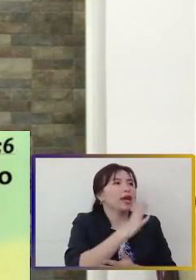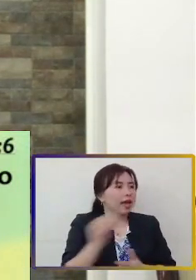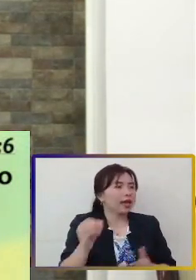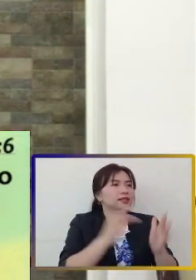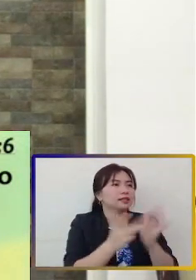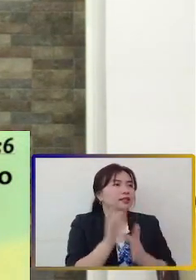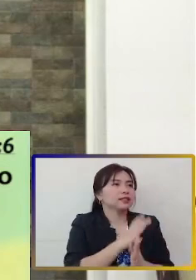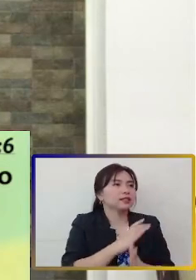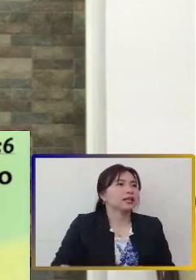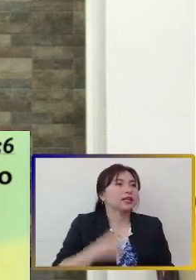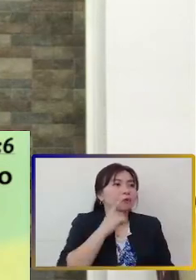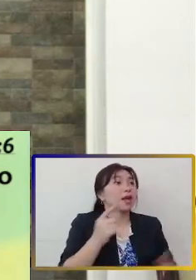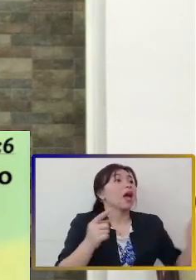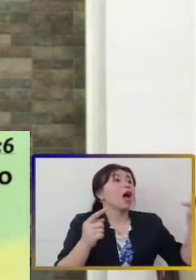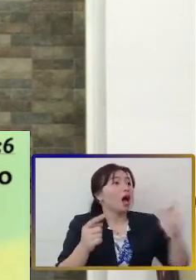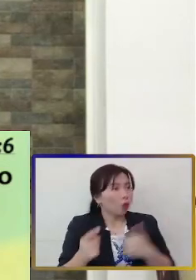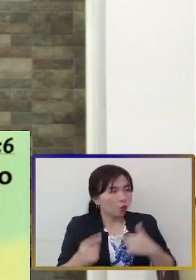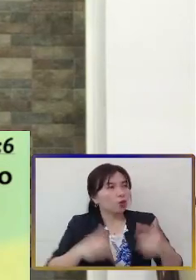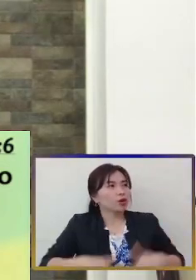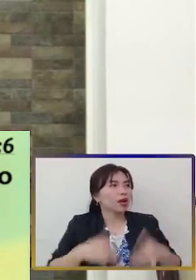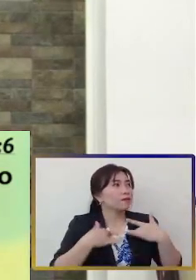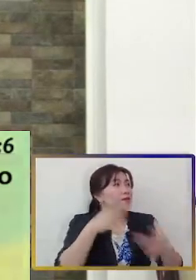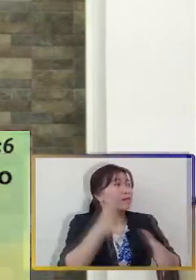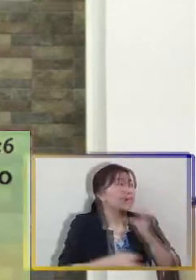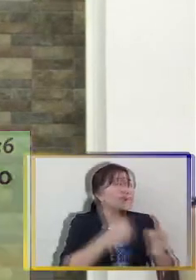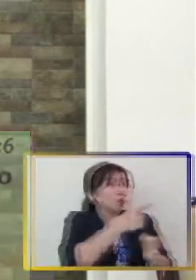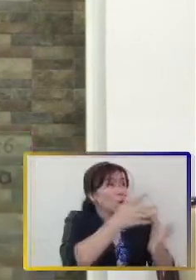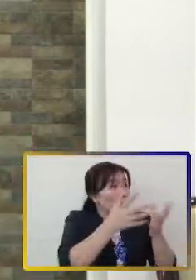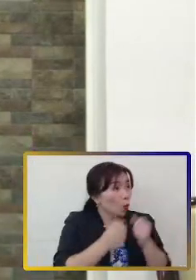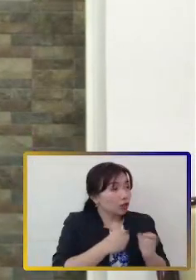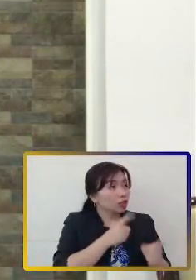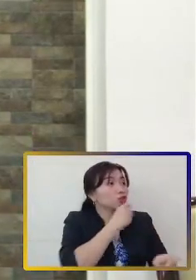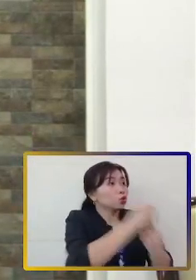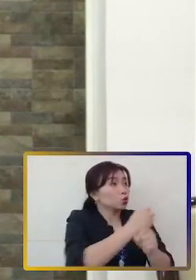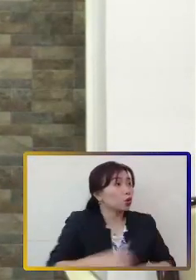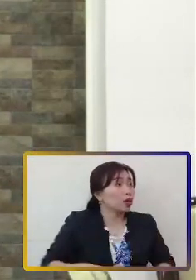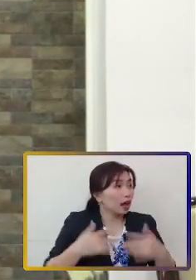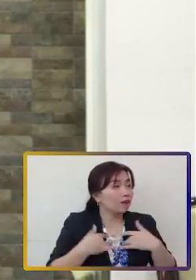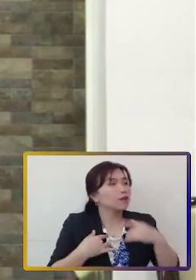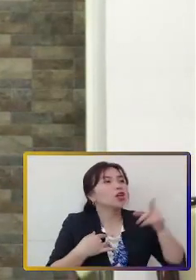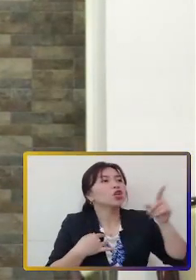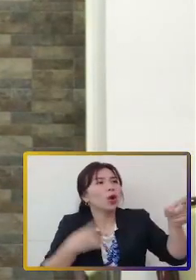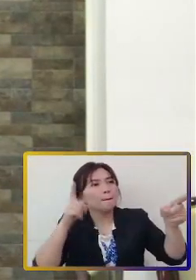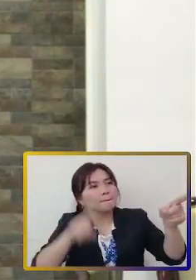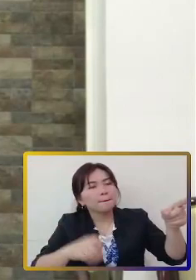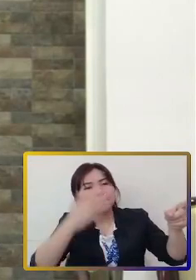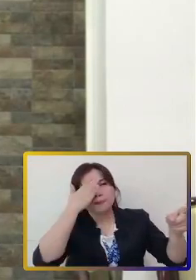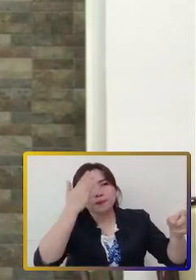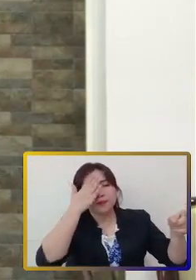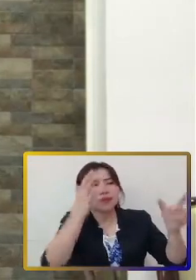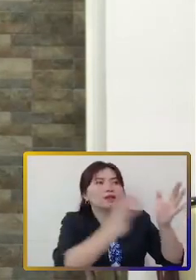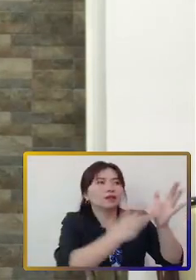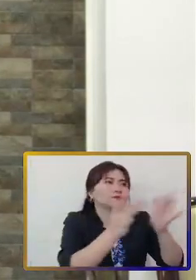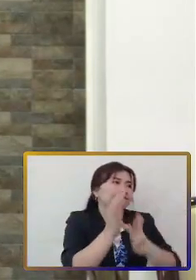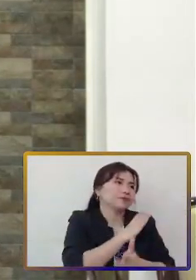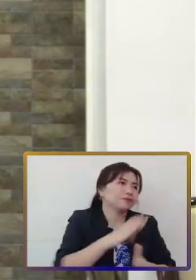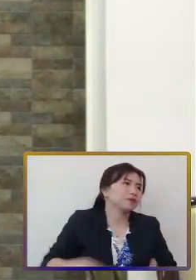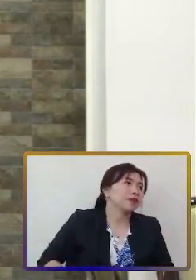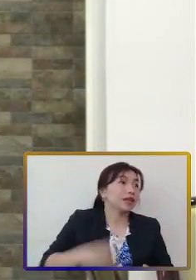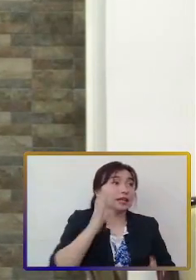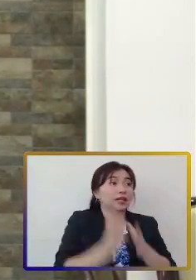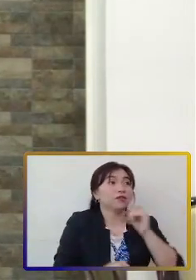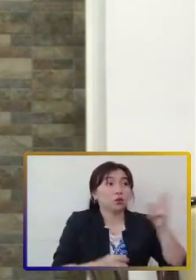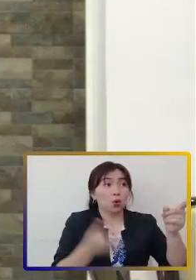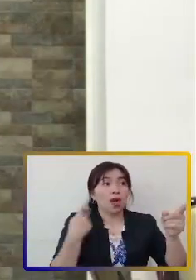life you want assurance in life recognize the life if you want if you want to have the confidence in this